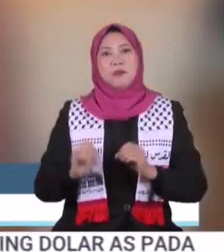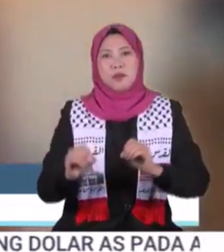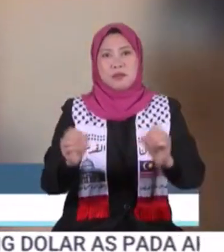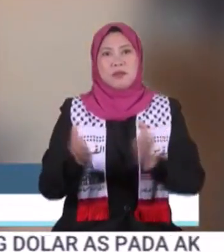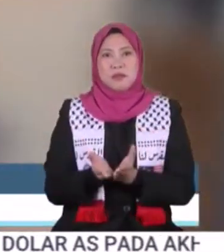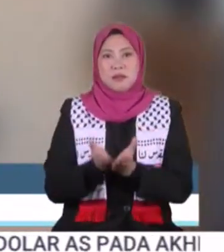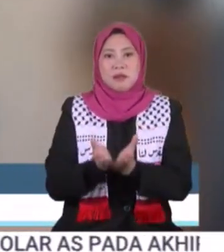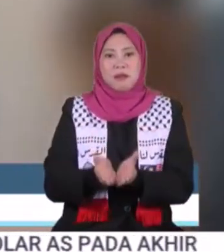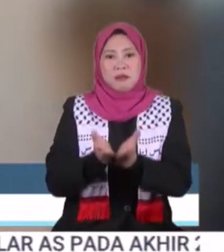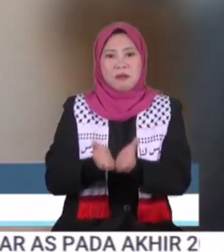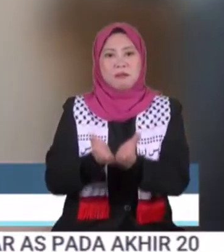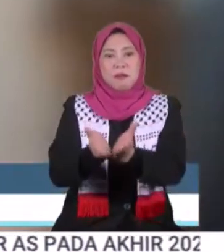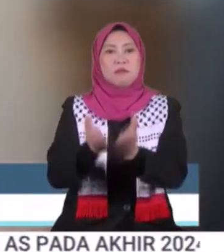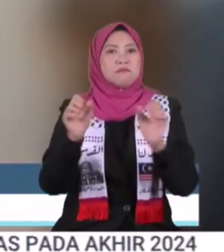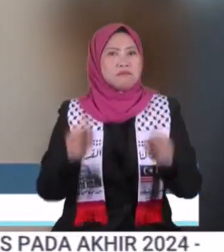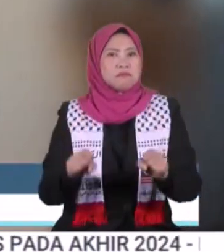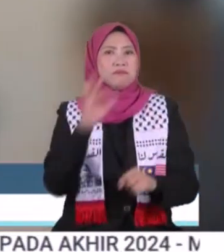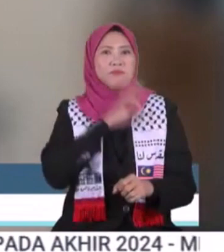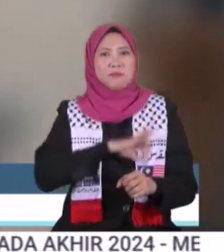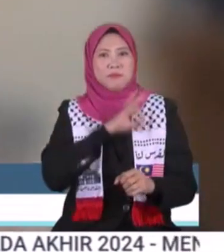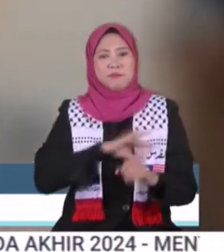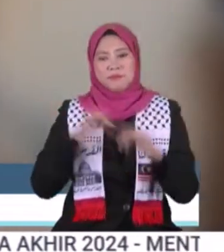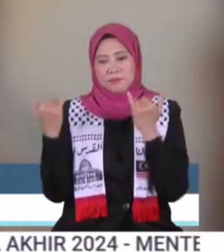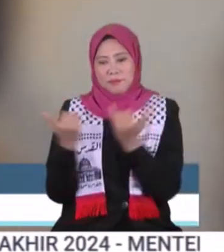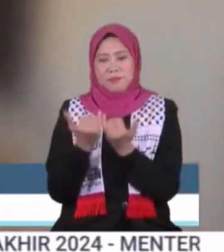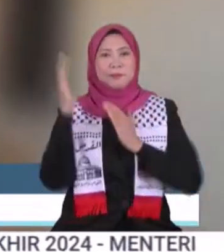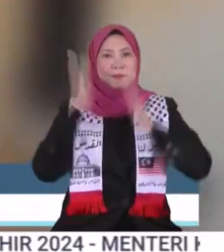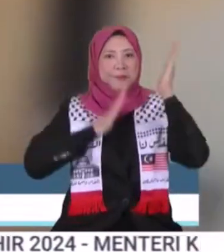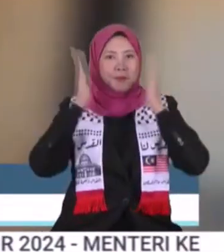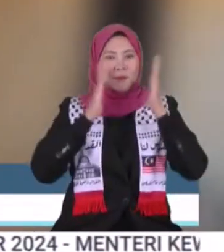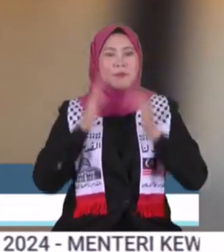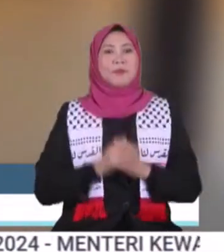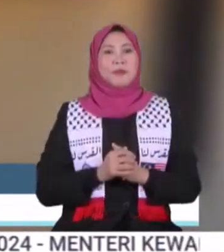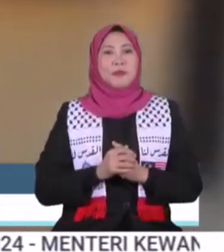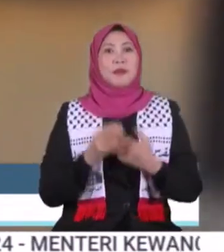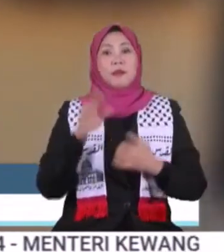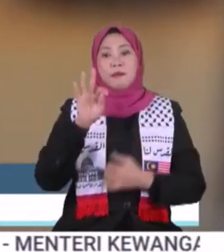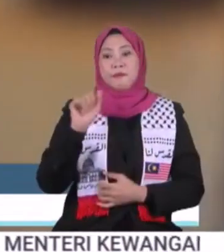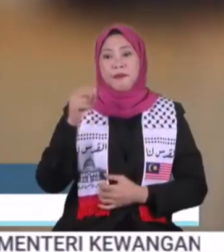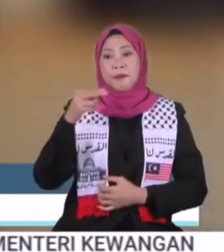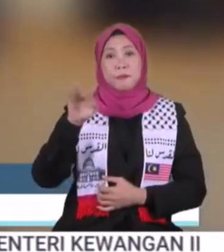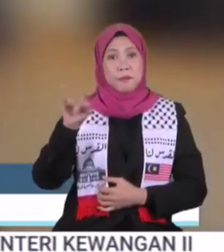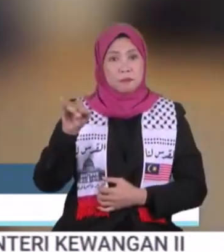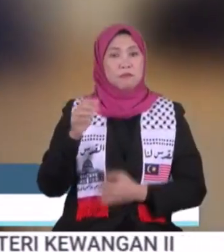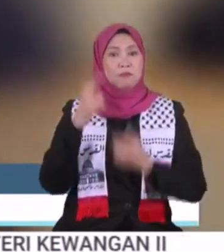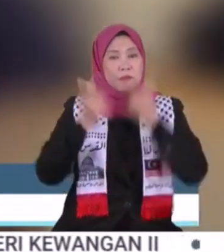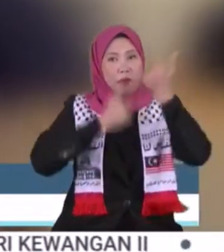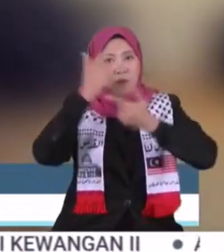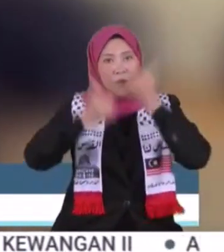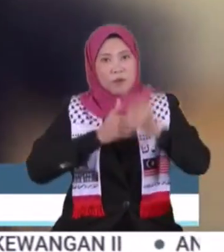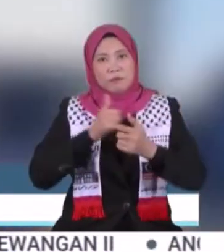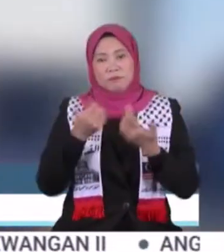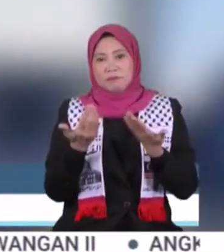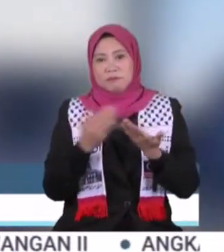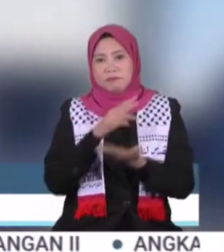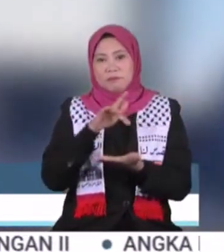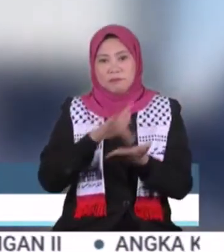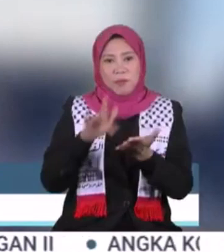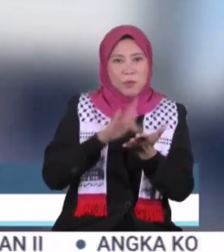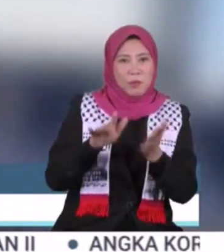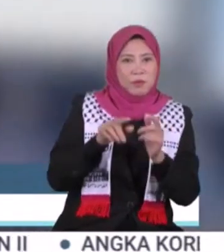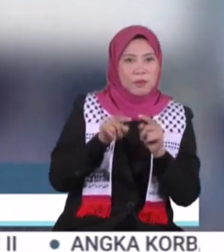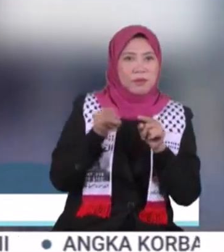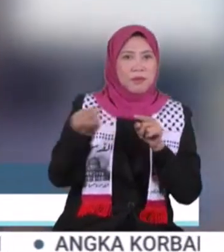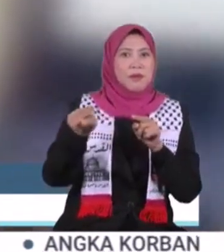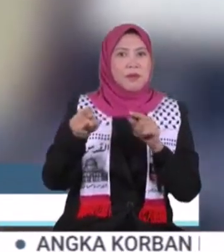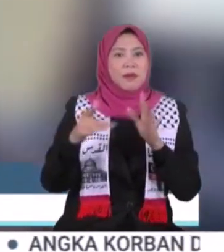autonomi yang boleh dimanfaatkan oleh Syarikat Malaysia Fami melawat pusat operasi jarak jauh ROC tercanggih